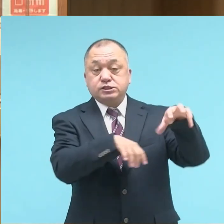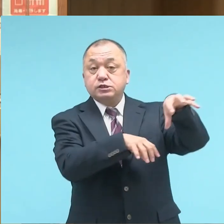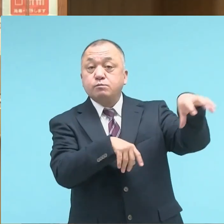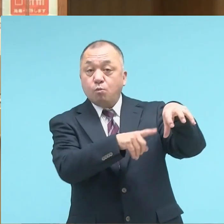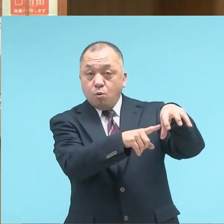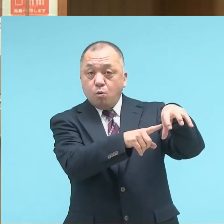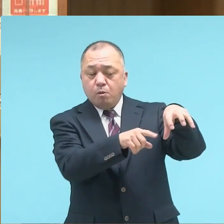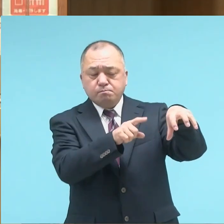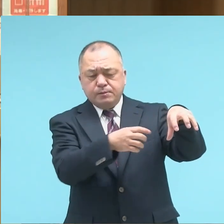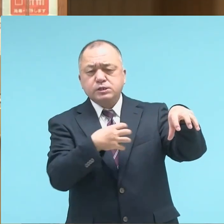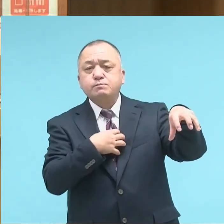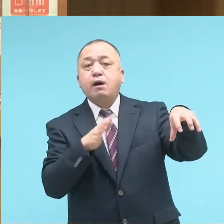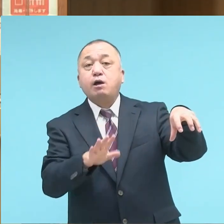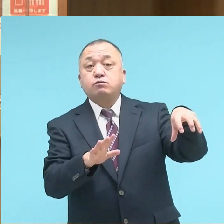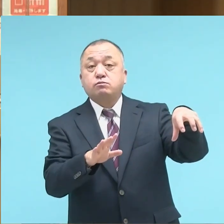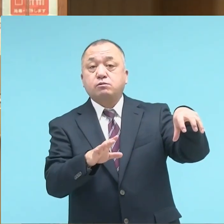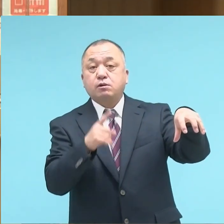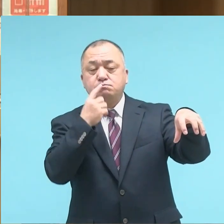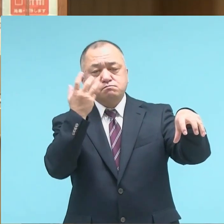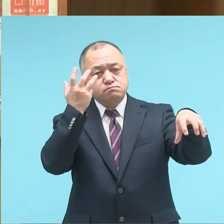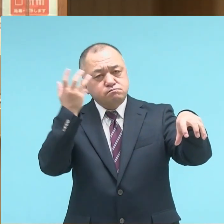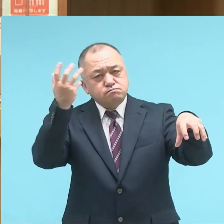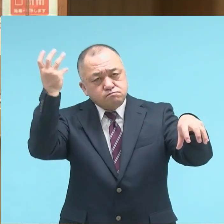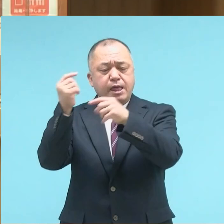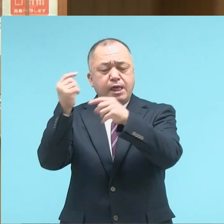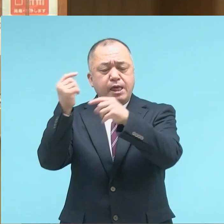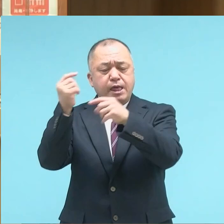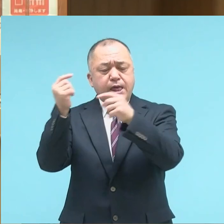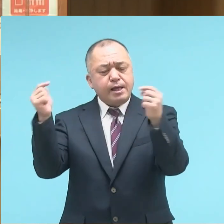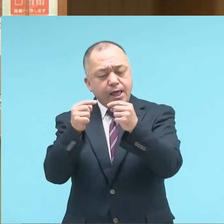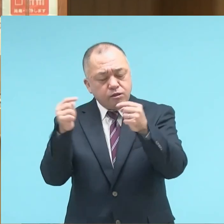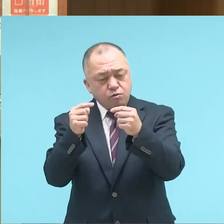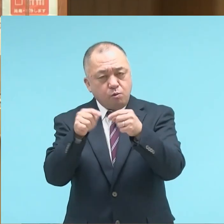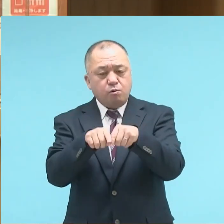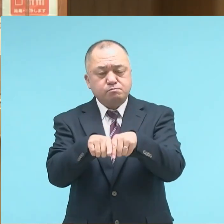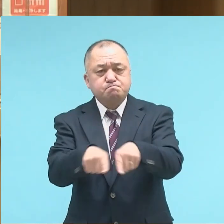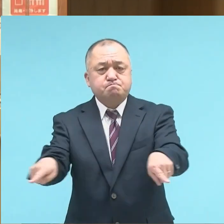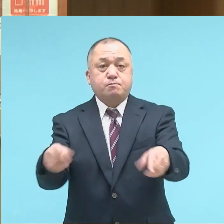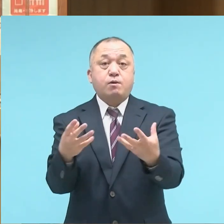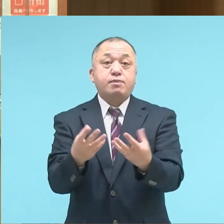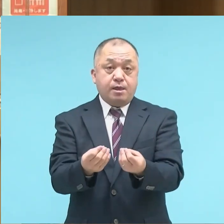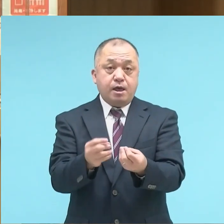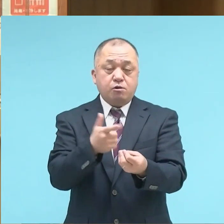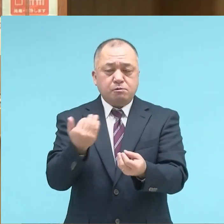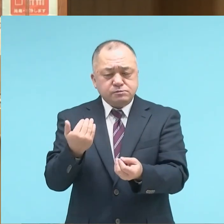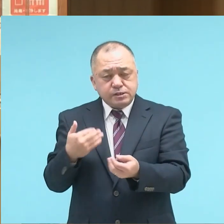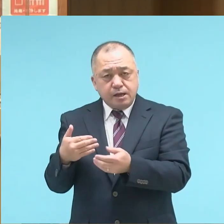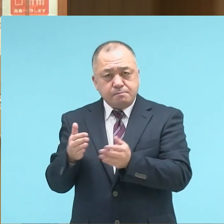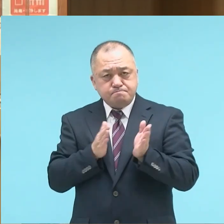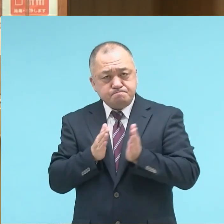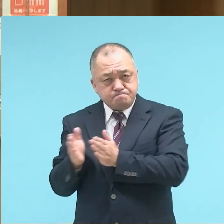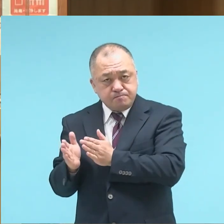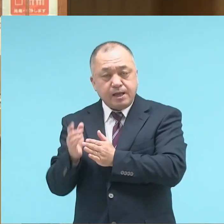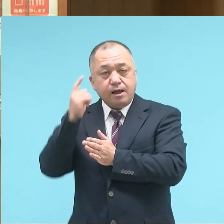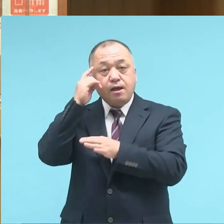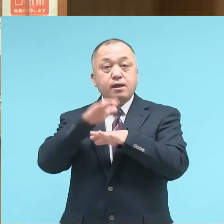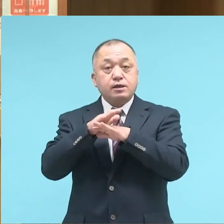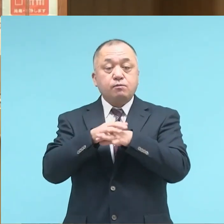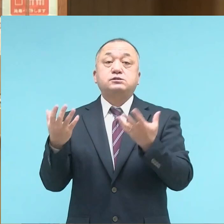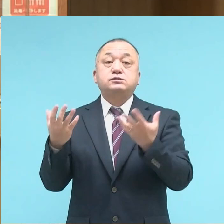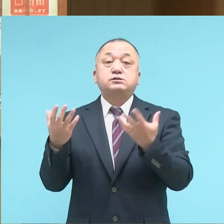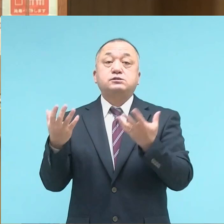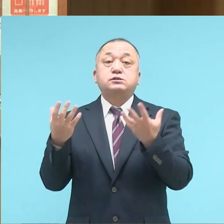てそういった可能性があるんじゃないかということで、私からも検討の指示をさせていただいて、まあ、いろんなシミュレーションというか考え方については